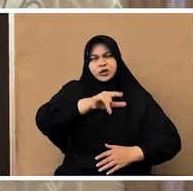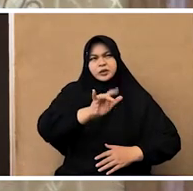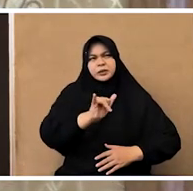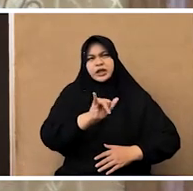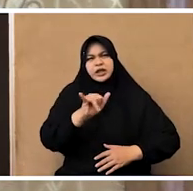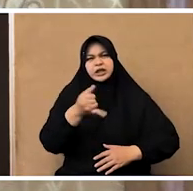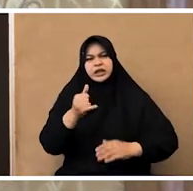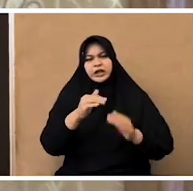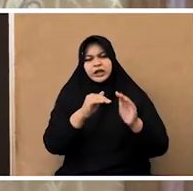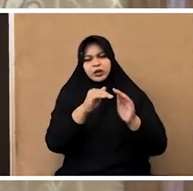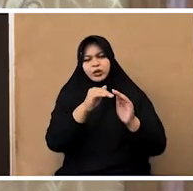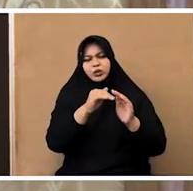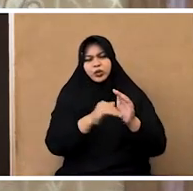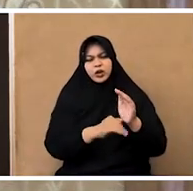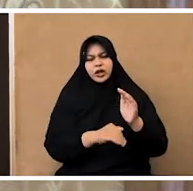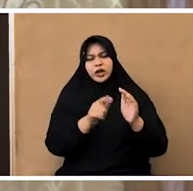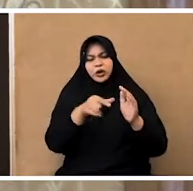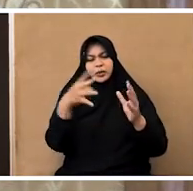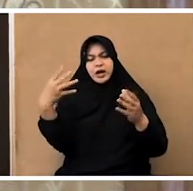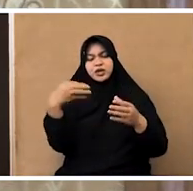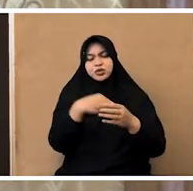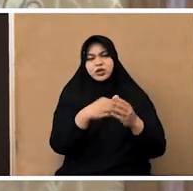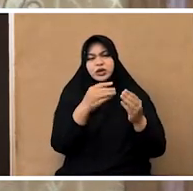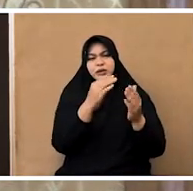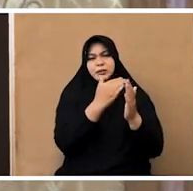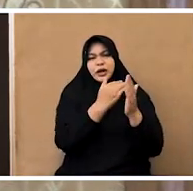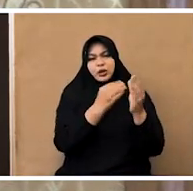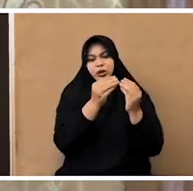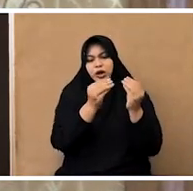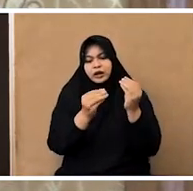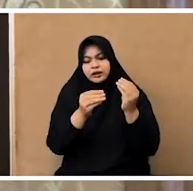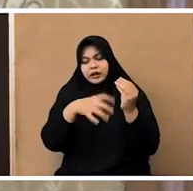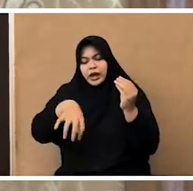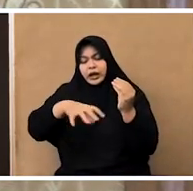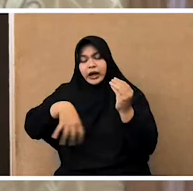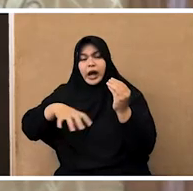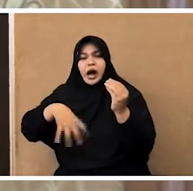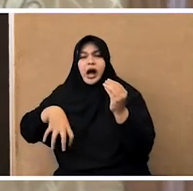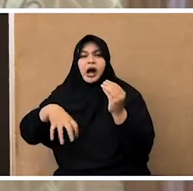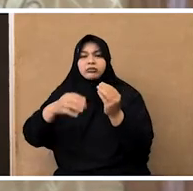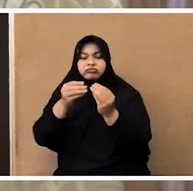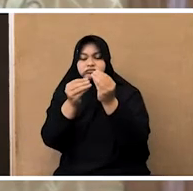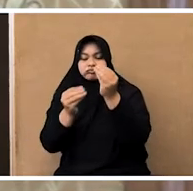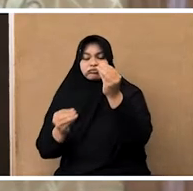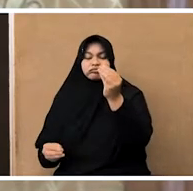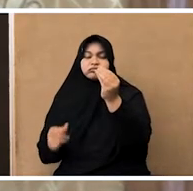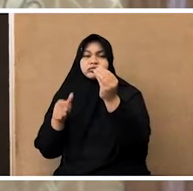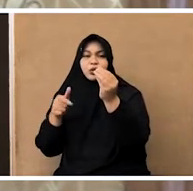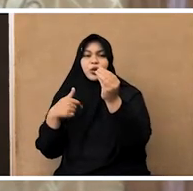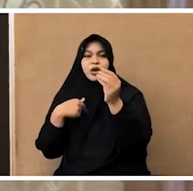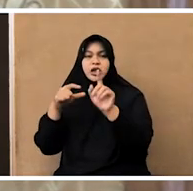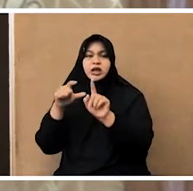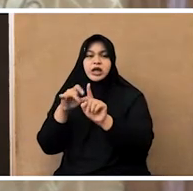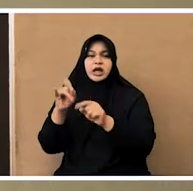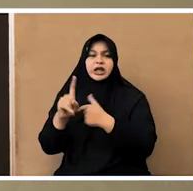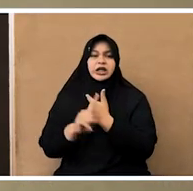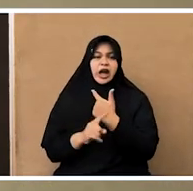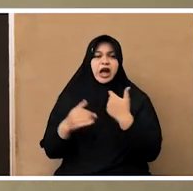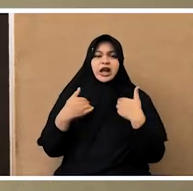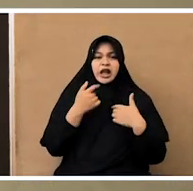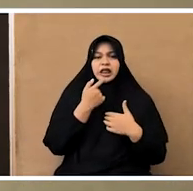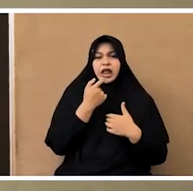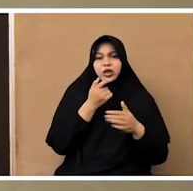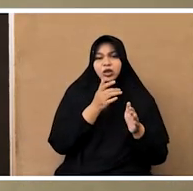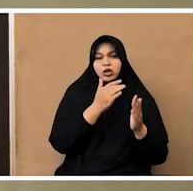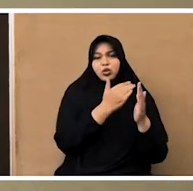atau diturunkan di perda-perda misalkan di DIY ada Perda apa Gelandangan dan pengemis